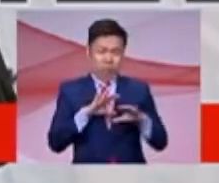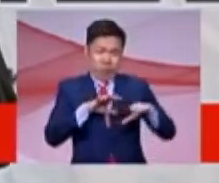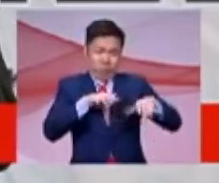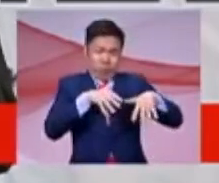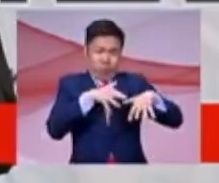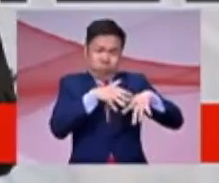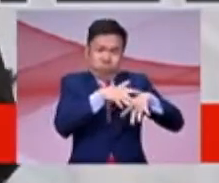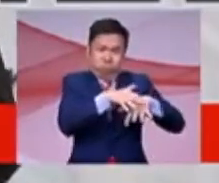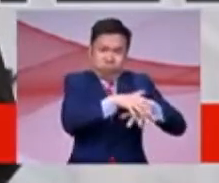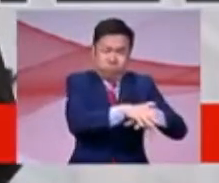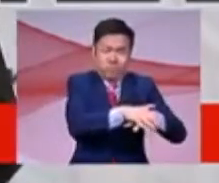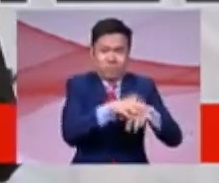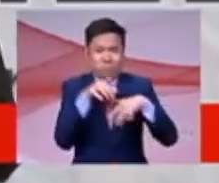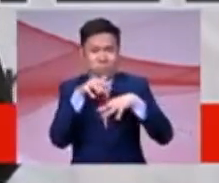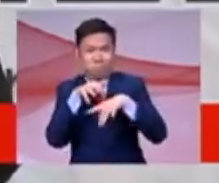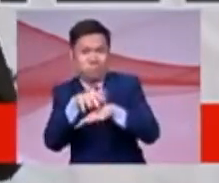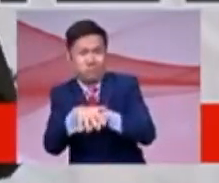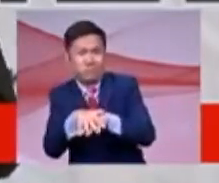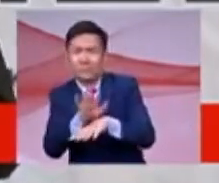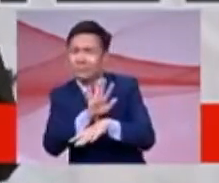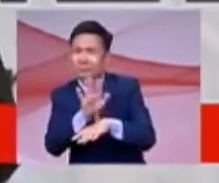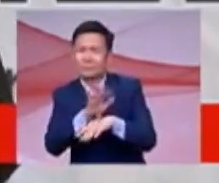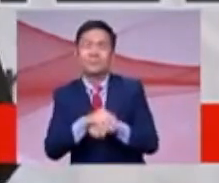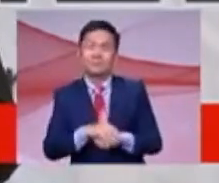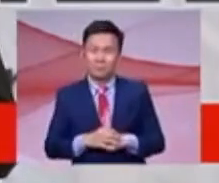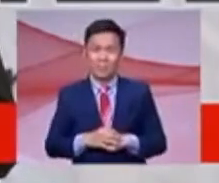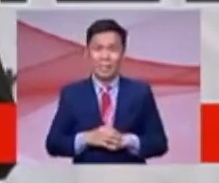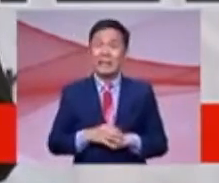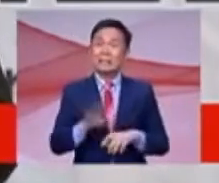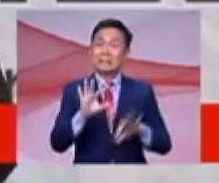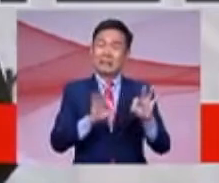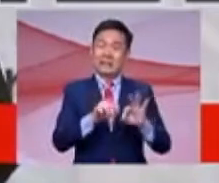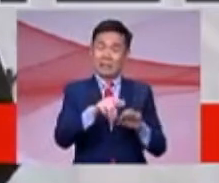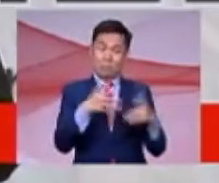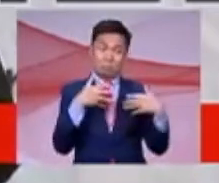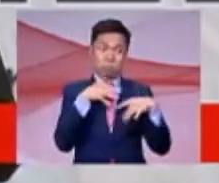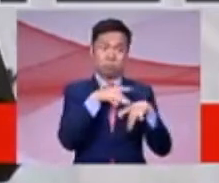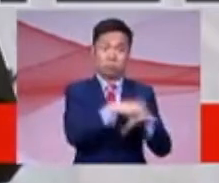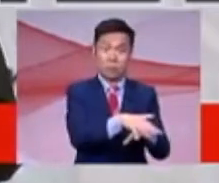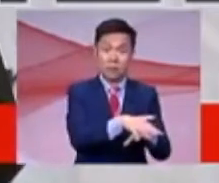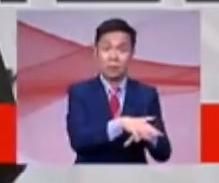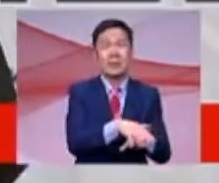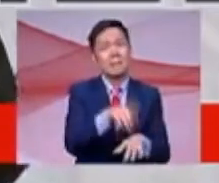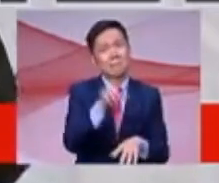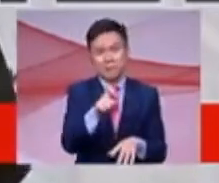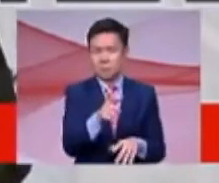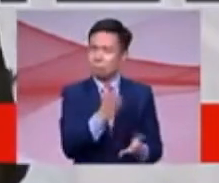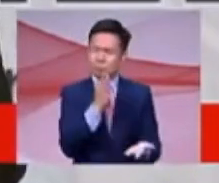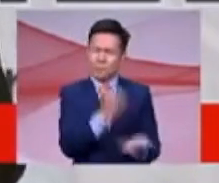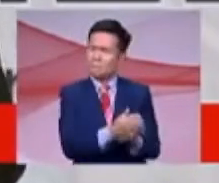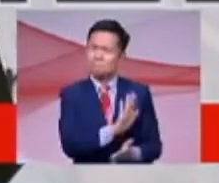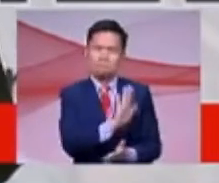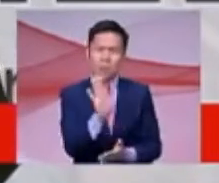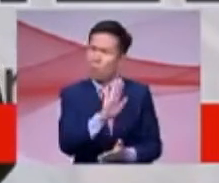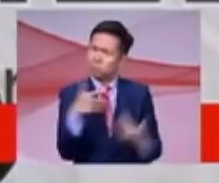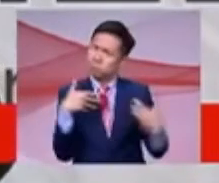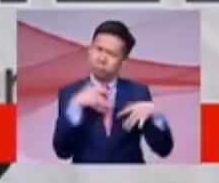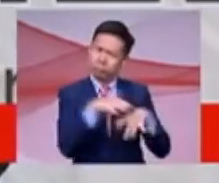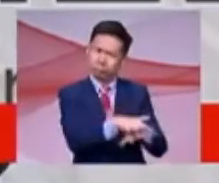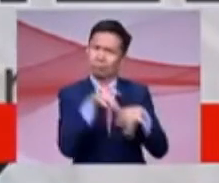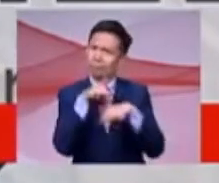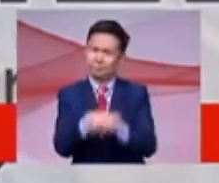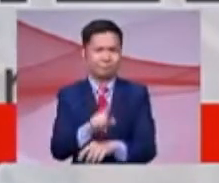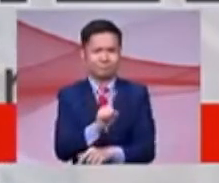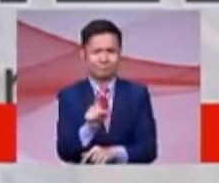perhimpunan yang besar-besaran. Kalau tempat yang ada perhimpunan, kita kena sekat perhimpunan. Yang